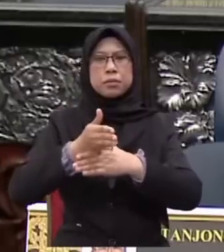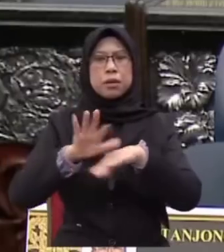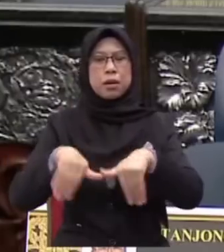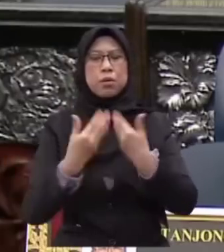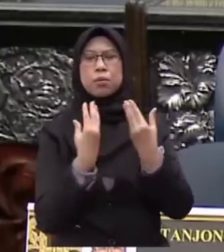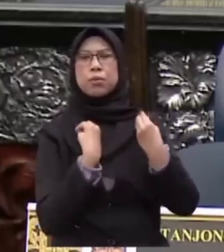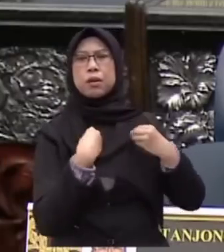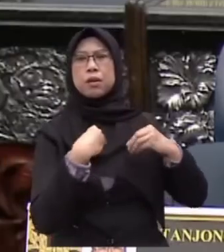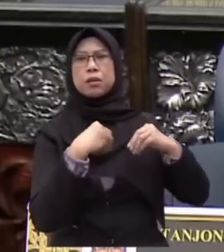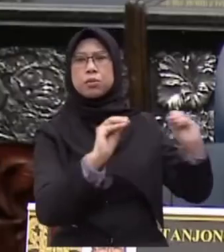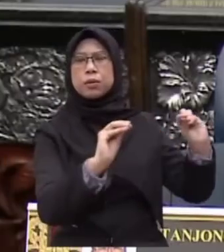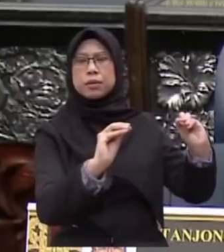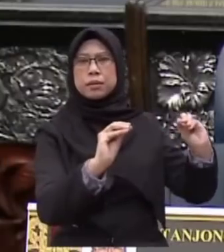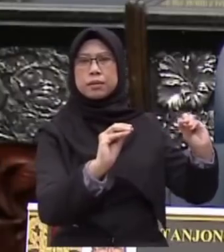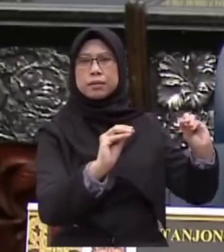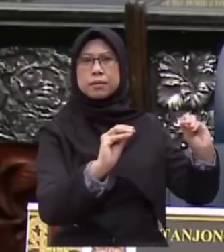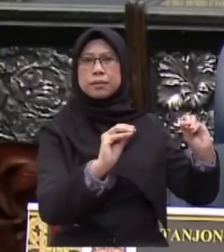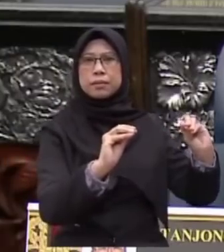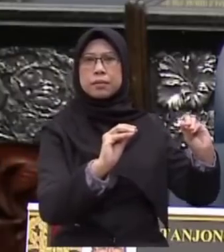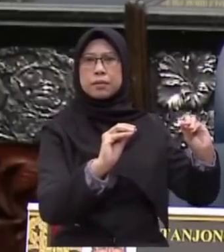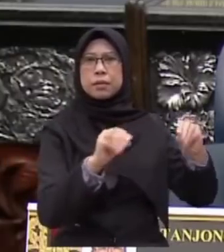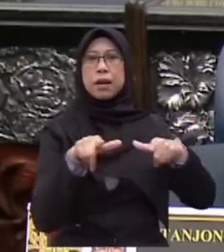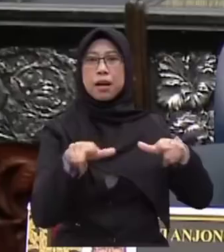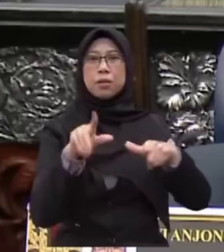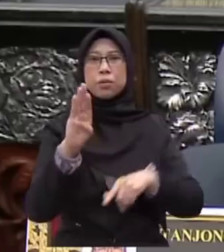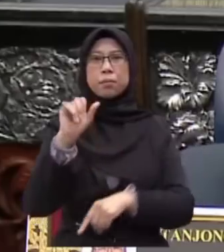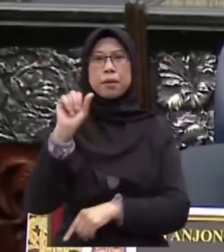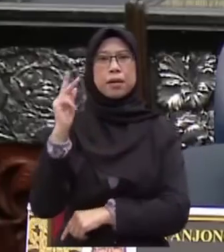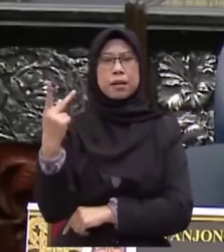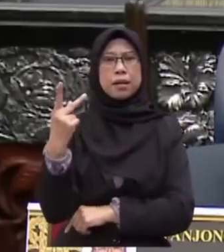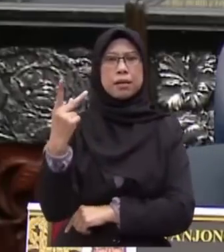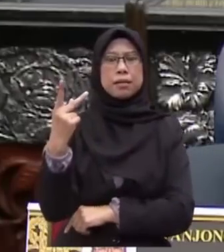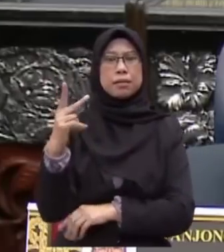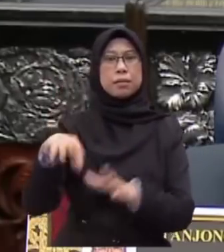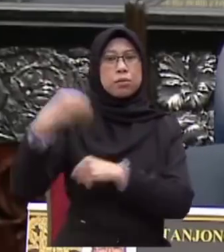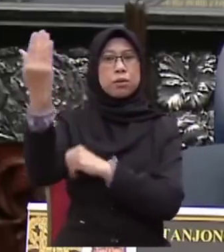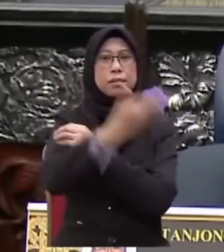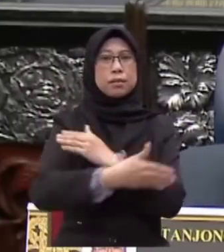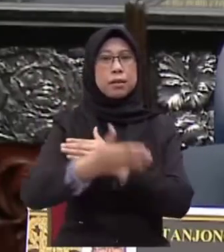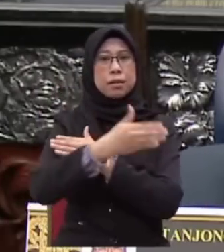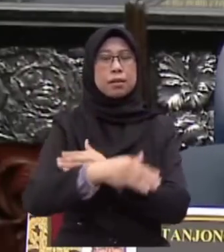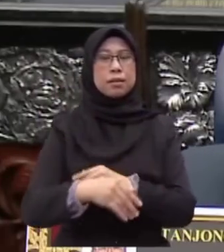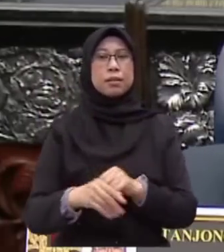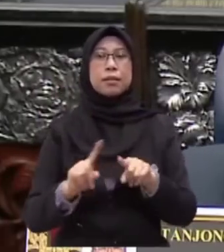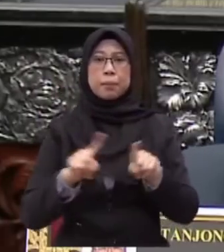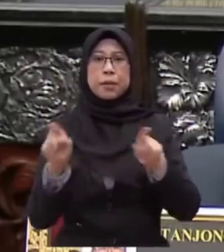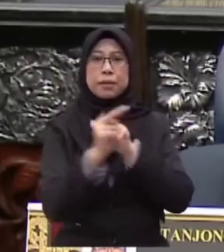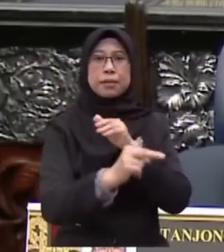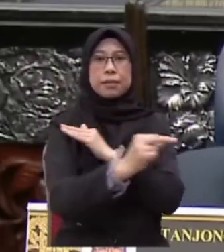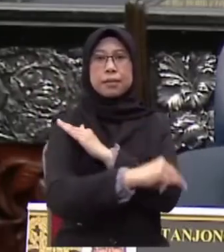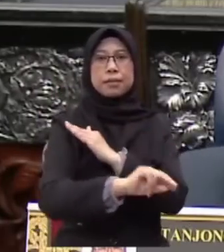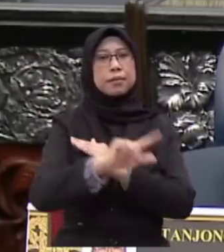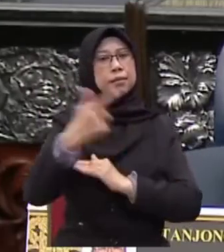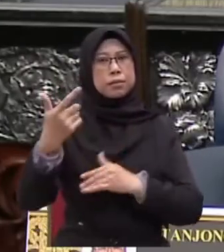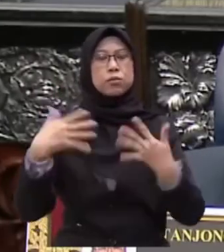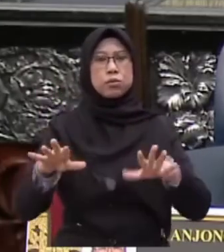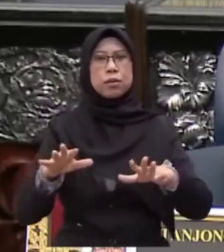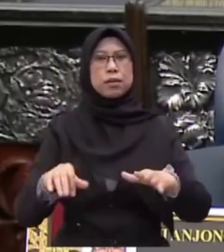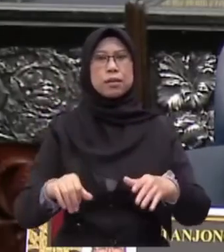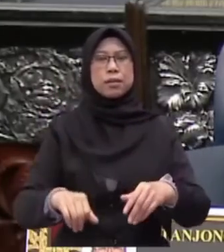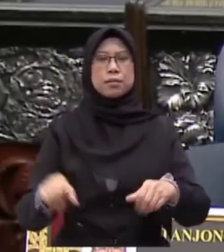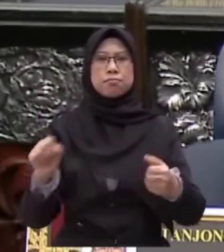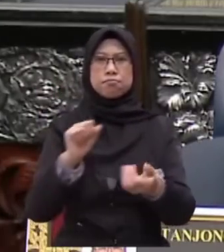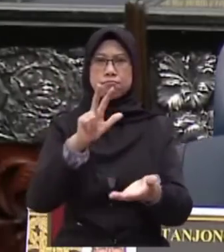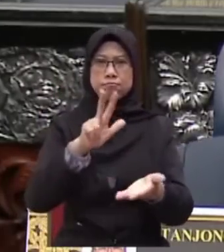nak jual balak itu keluar negara. Ya, di negeri-negeri lain setakat ini semua negeri lain sudah ada certification tersebut.